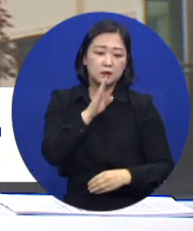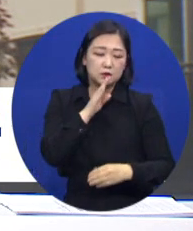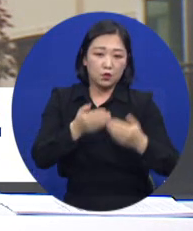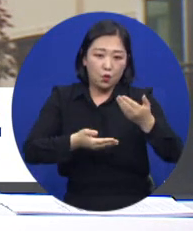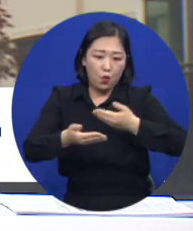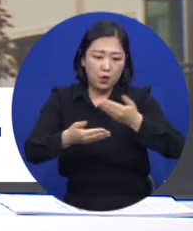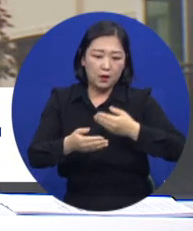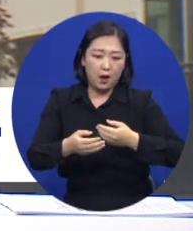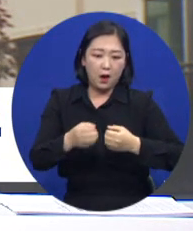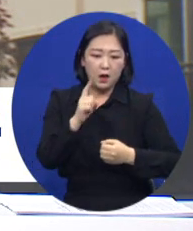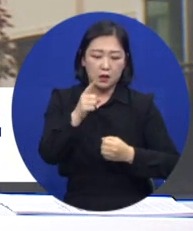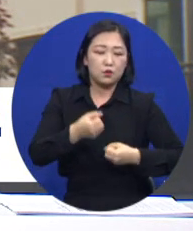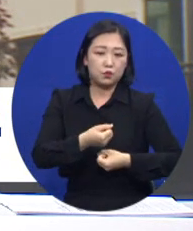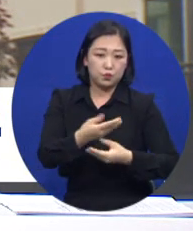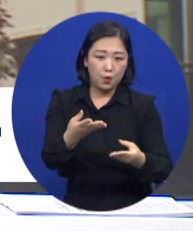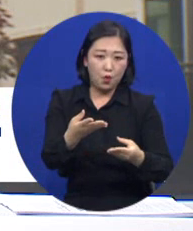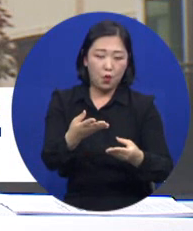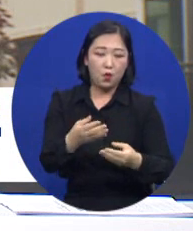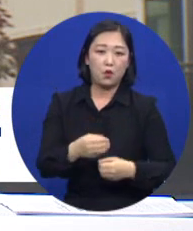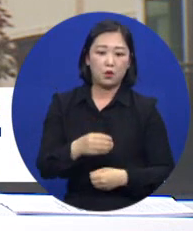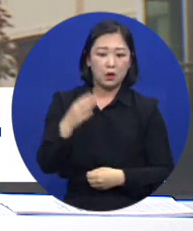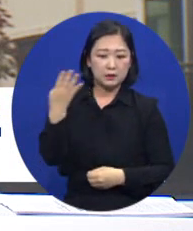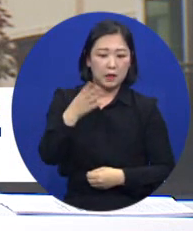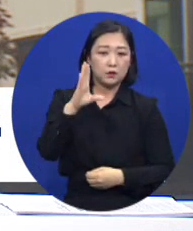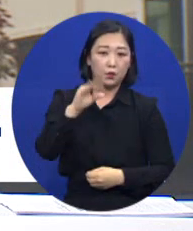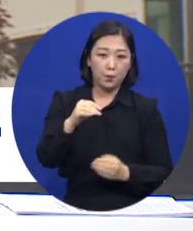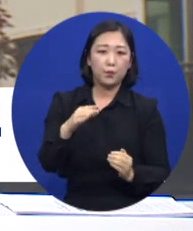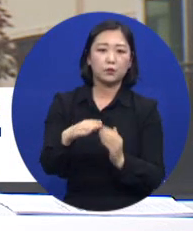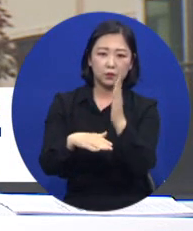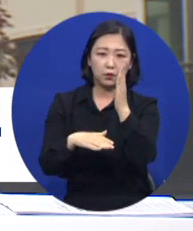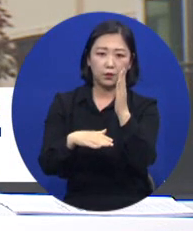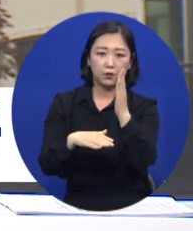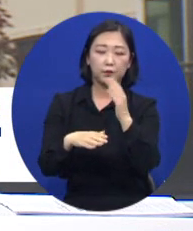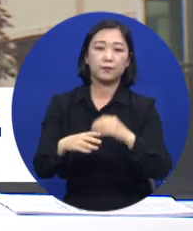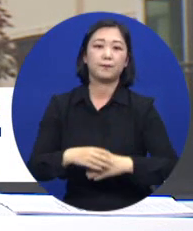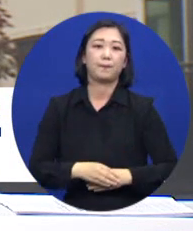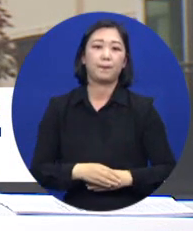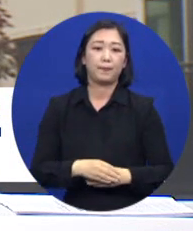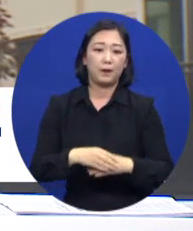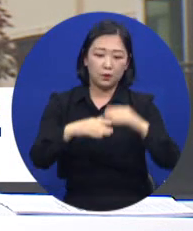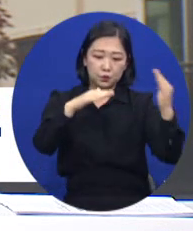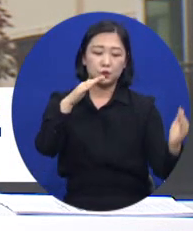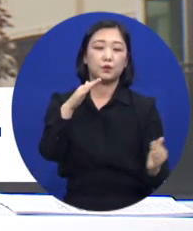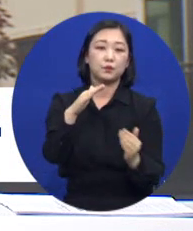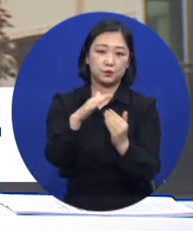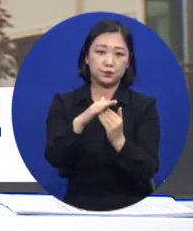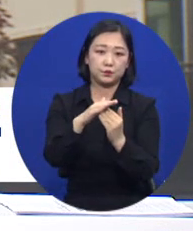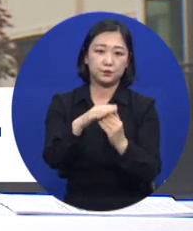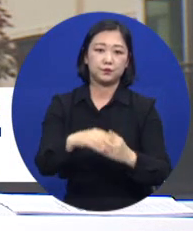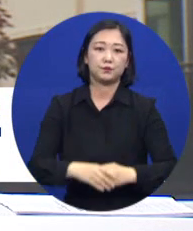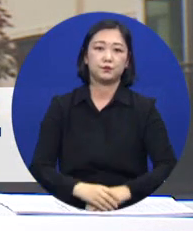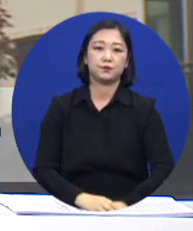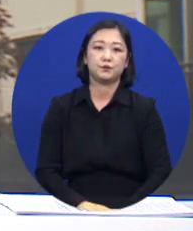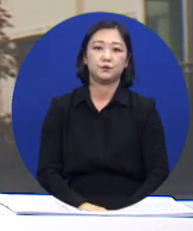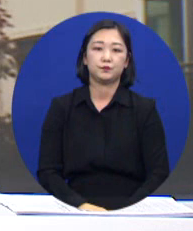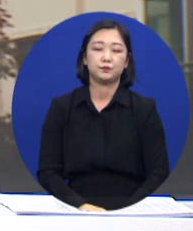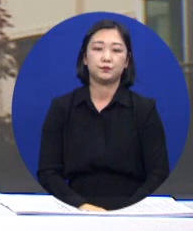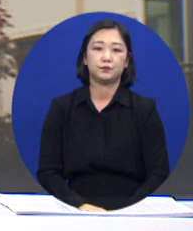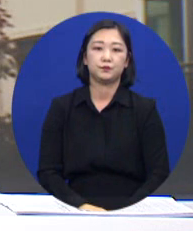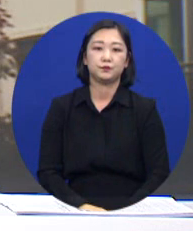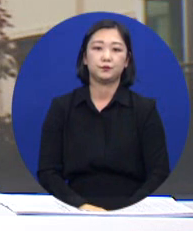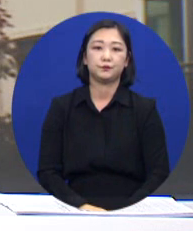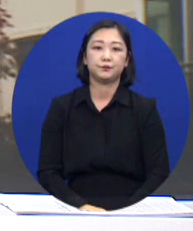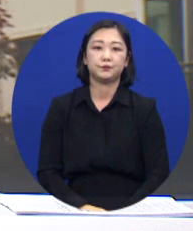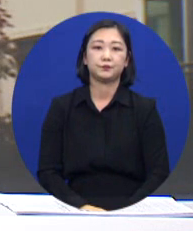실거래가가 3.3제곱미터에 4천만 원을 넘어서면서 역대 최고치를 갈아치웠습니다. 박주영